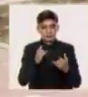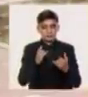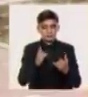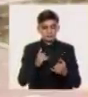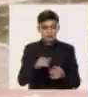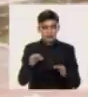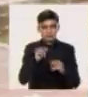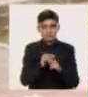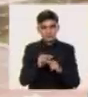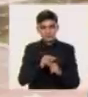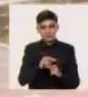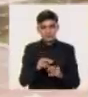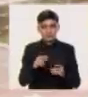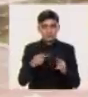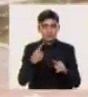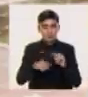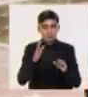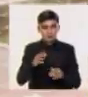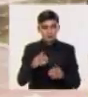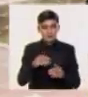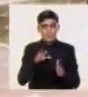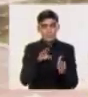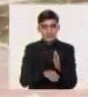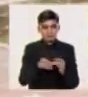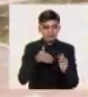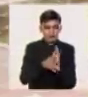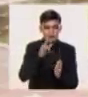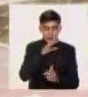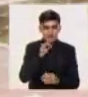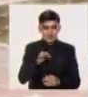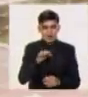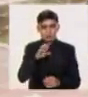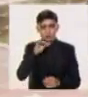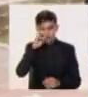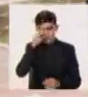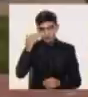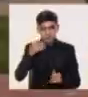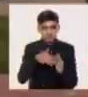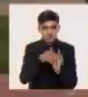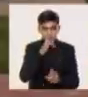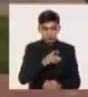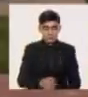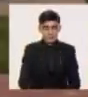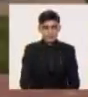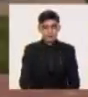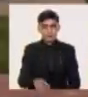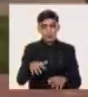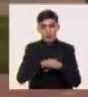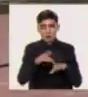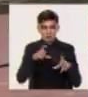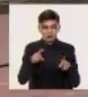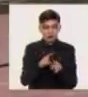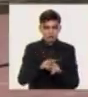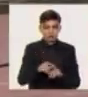есть при демонтаже колеса обозрения, то есть без затрат бюджетных средств с города. Горожан такой исход